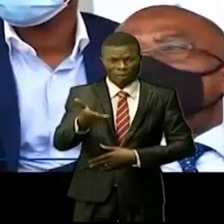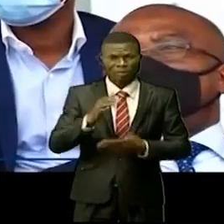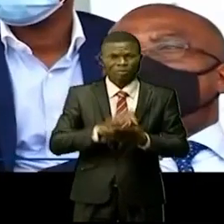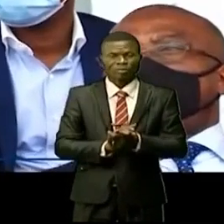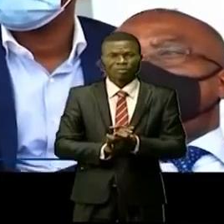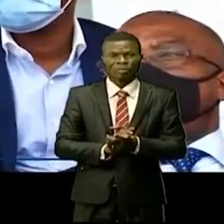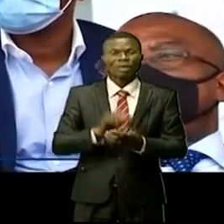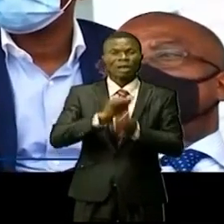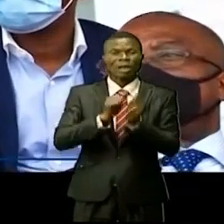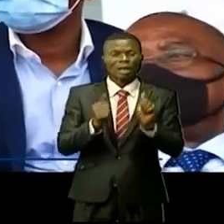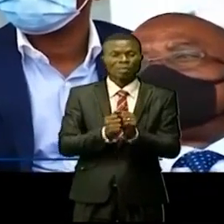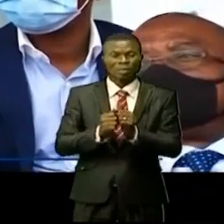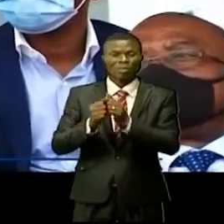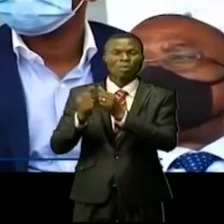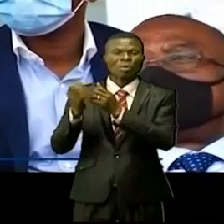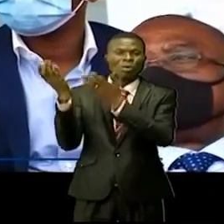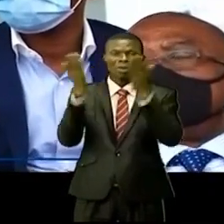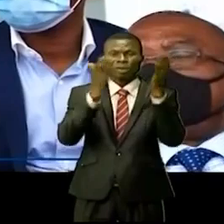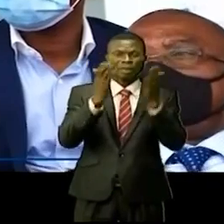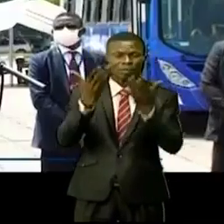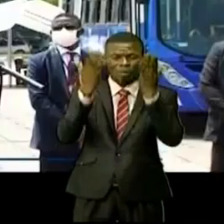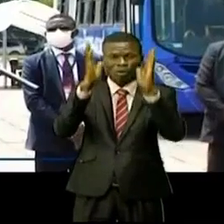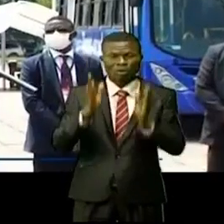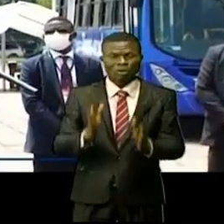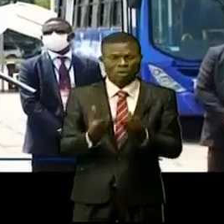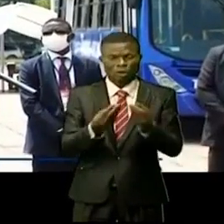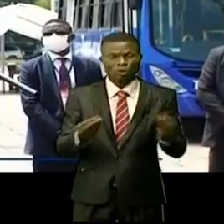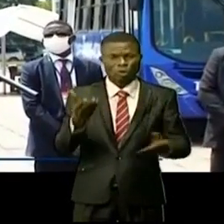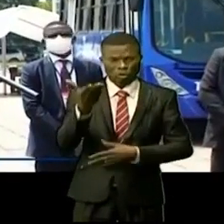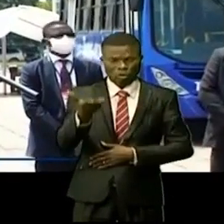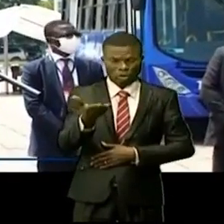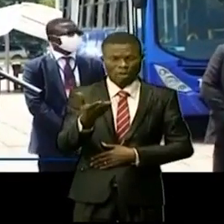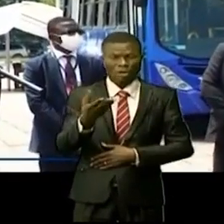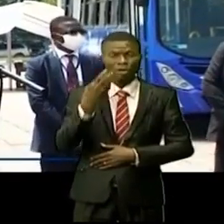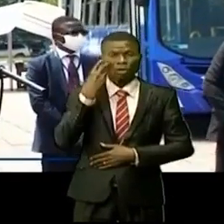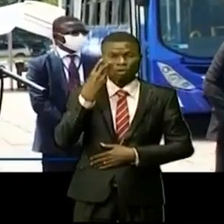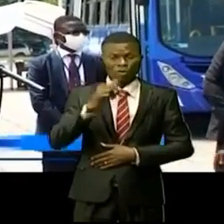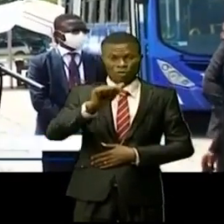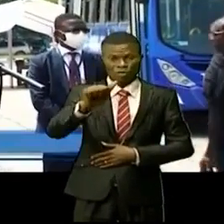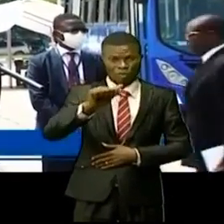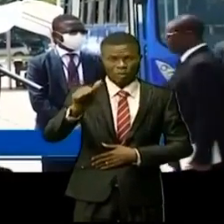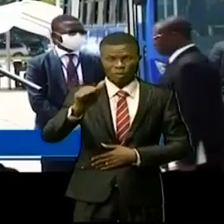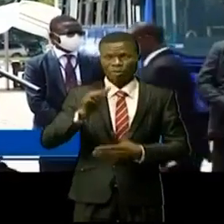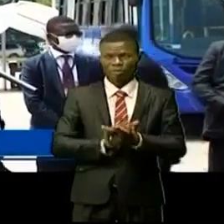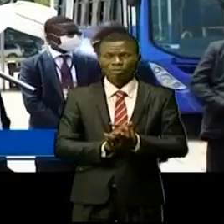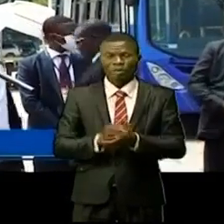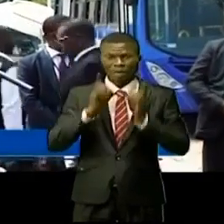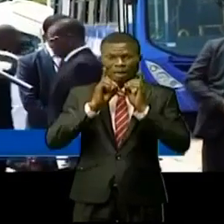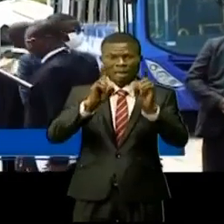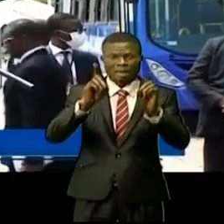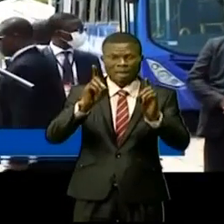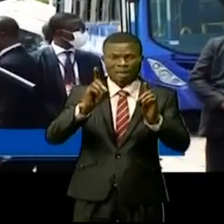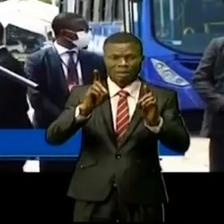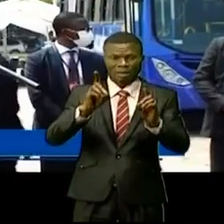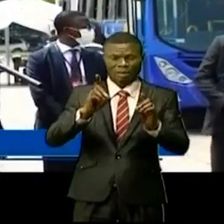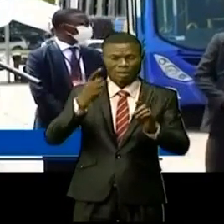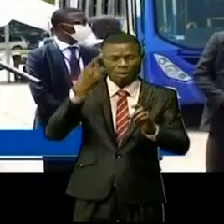l'épineux problème des transports pour étudiants. Vous avez dit, lors de votre discours sur l'état de la